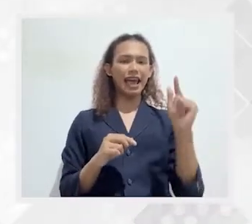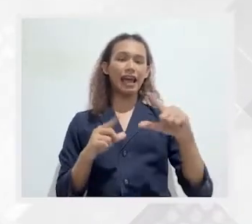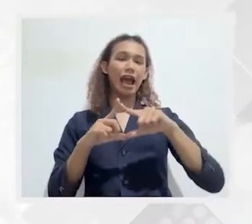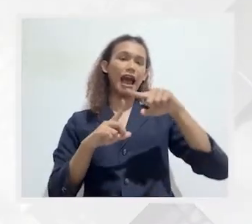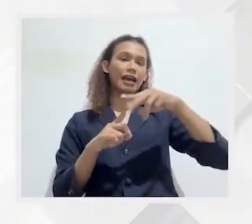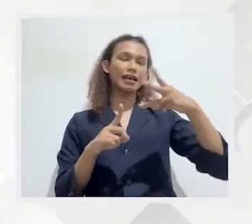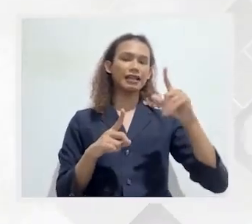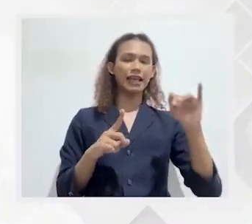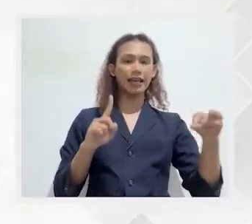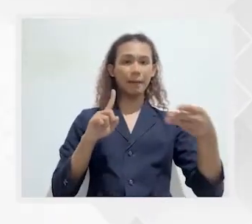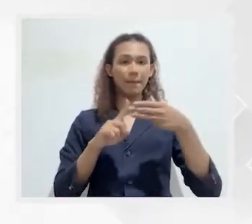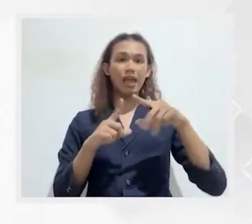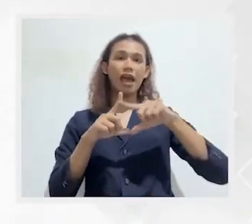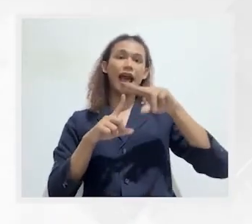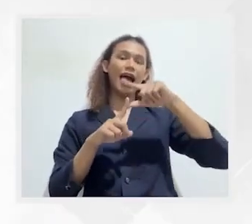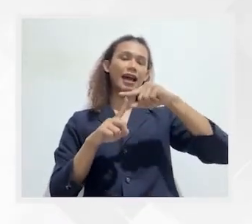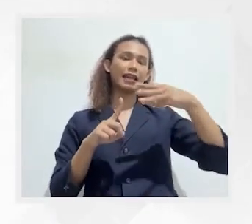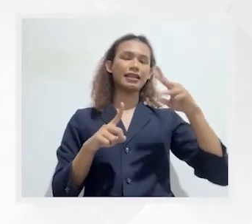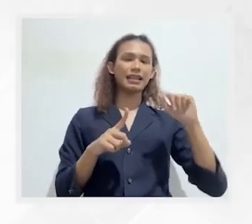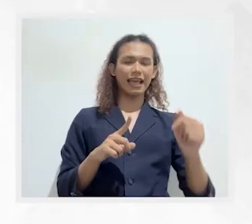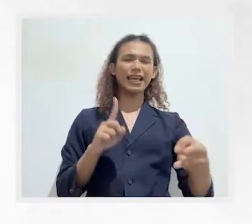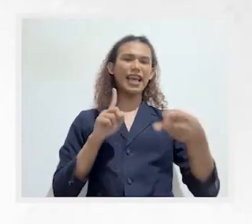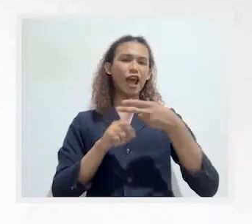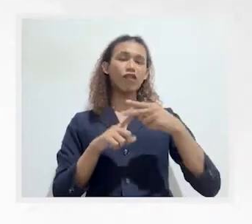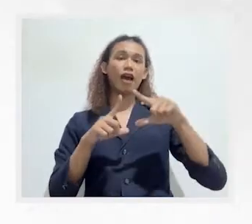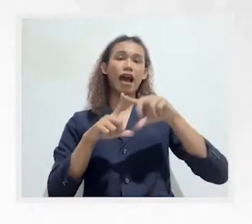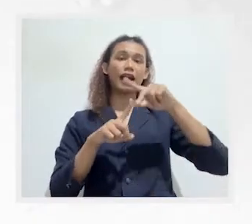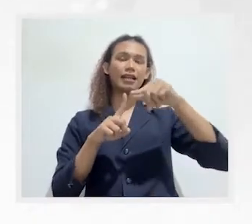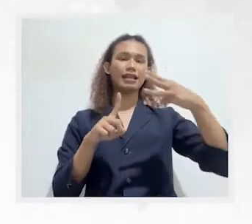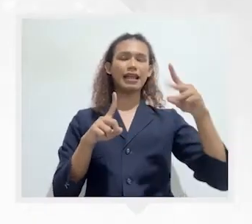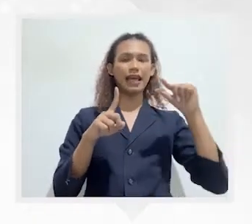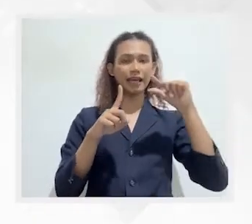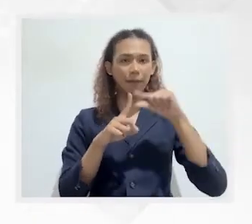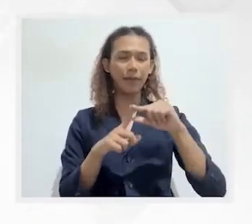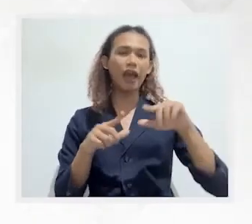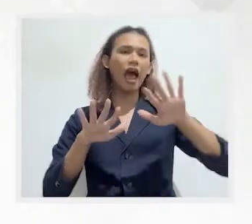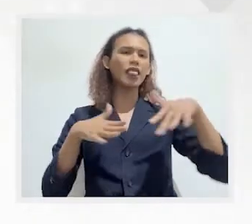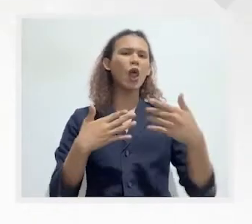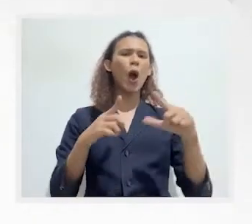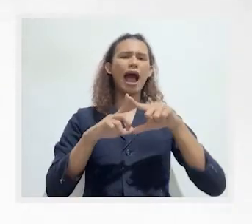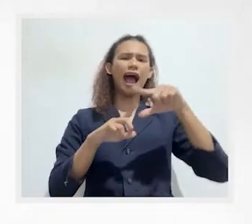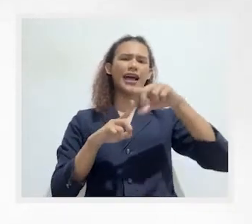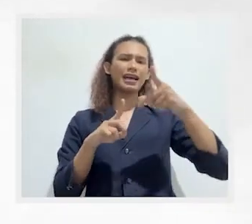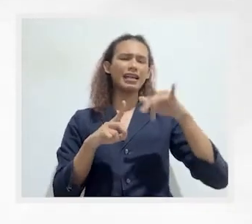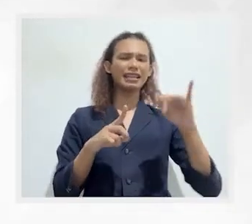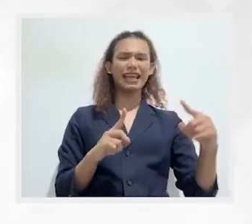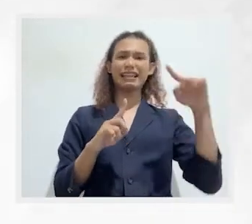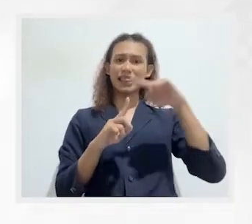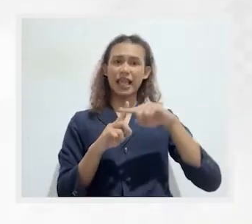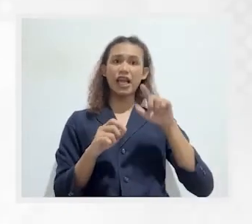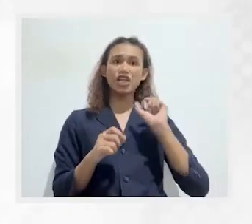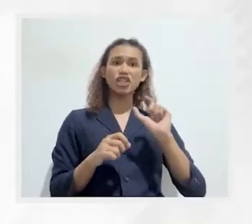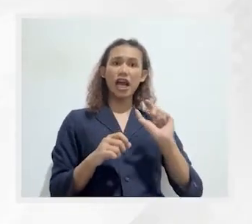arteri radialis, arteri brachialis, arteri femoralis, arteri poplitealis, atau arteri tibialis,